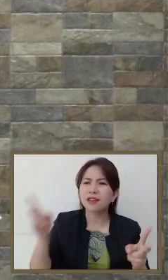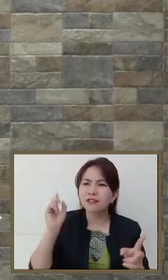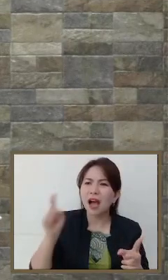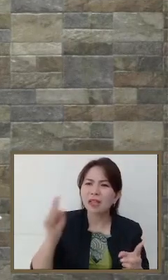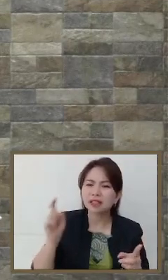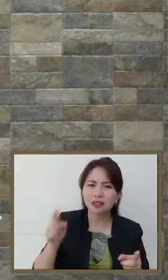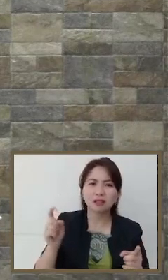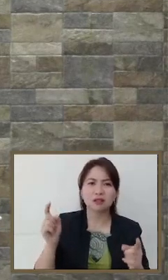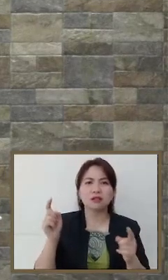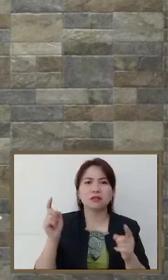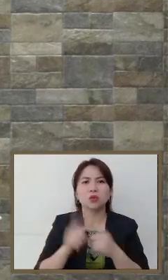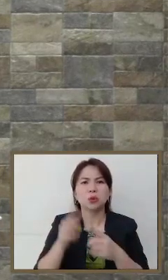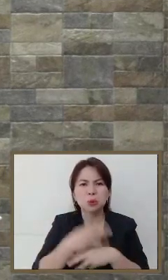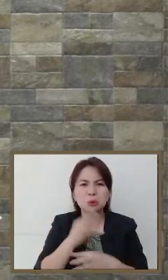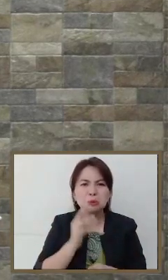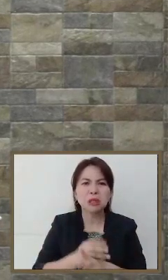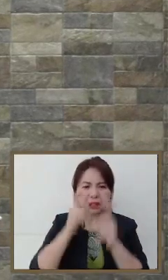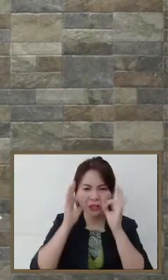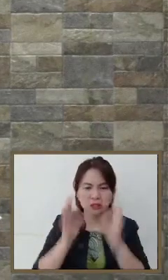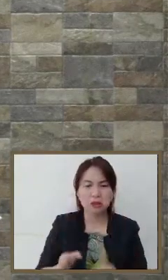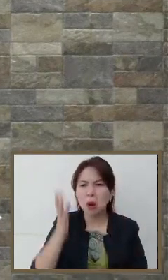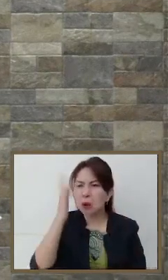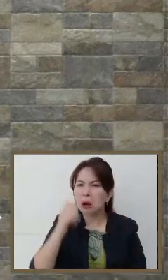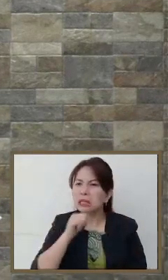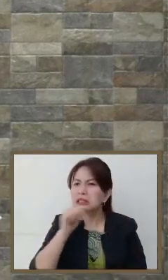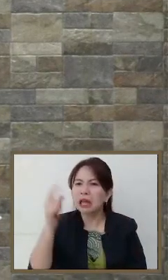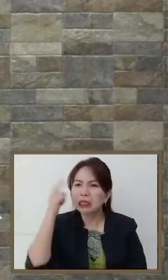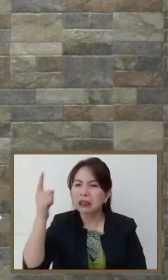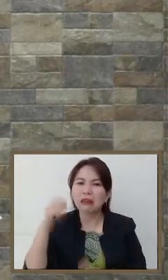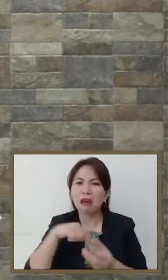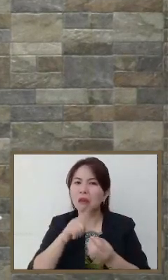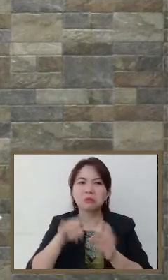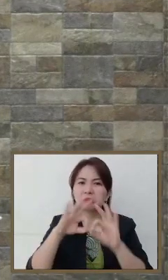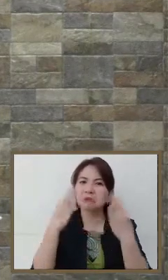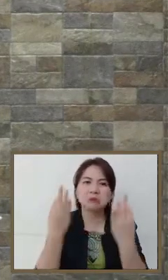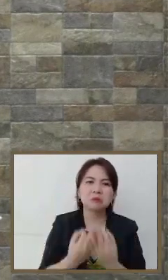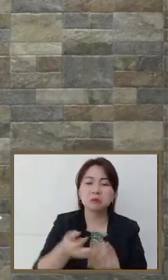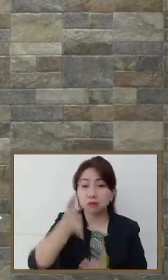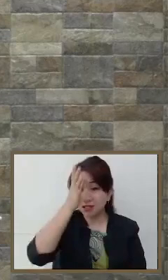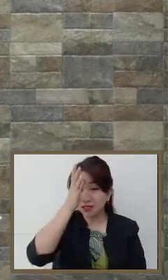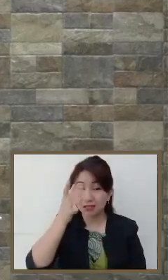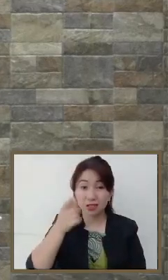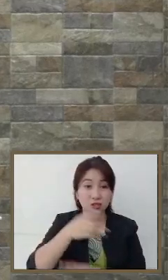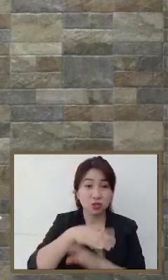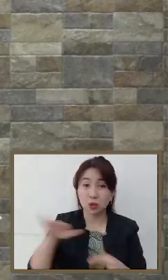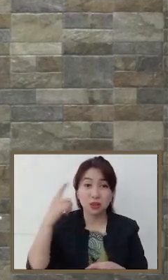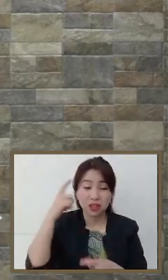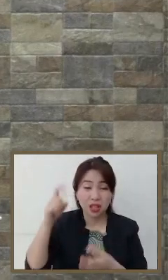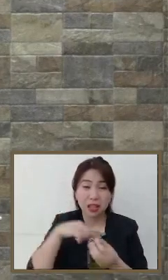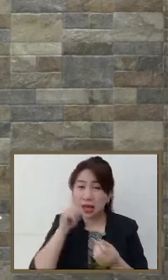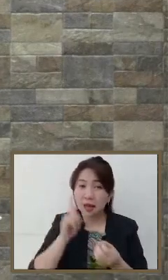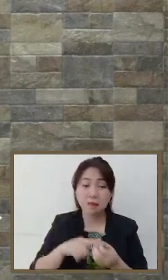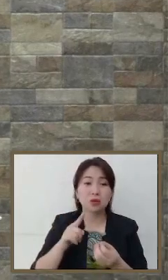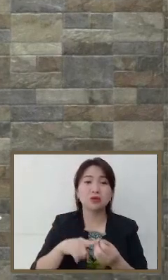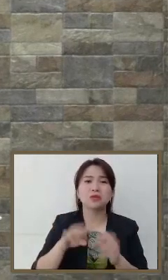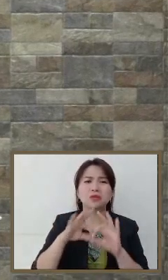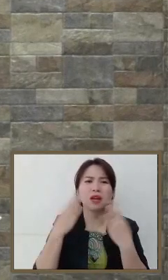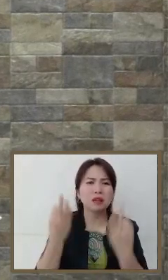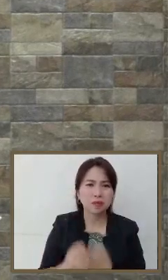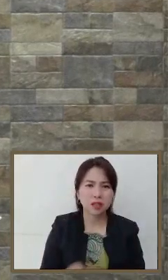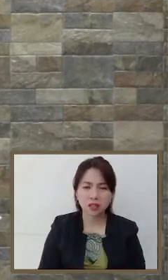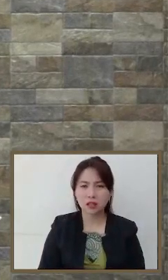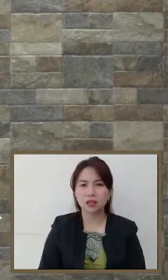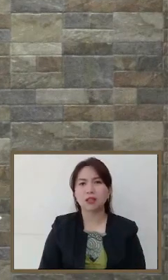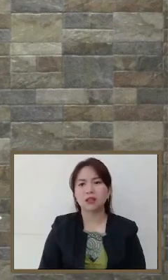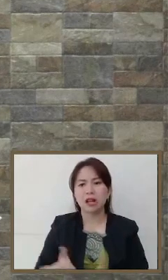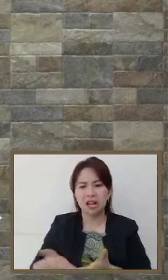kinonsider ang kanyang pamilya parang hindi man lang Tatay hindi man lang kinonsider ang kanyang pamilya iiwan ang church sa Dadalhin yung church yung